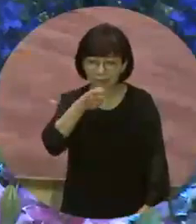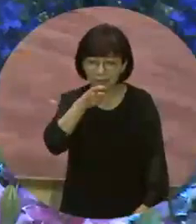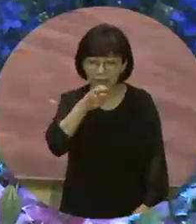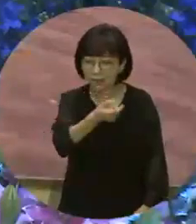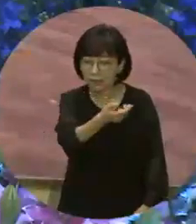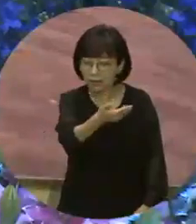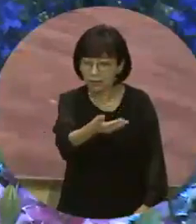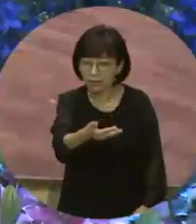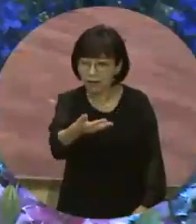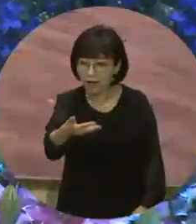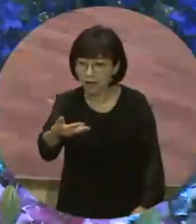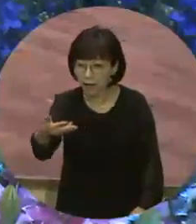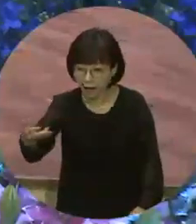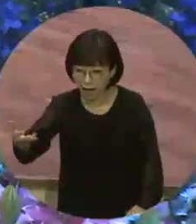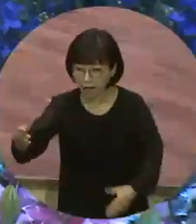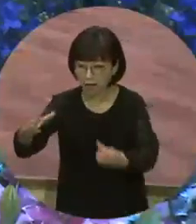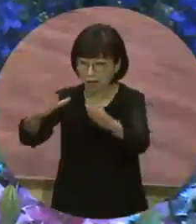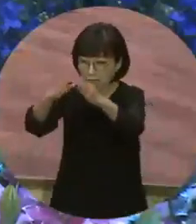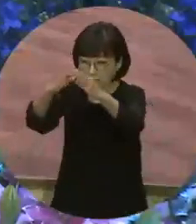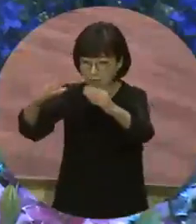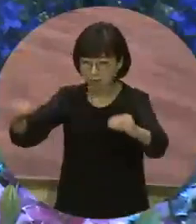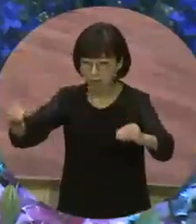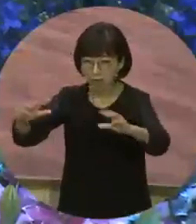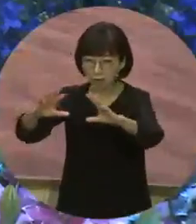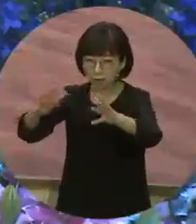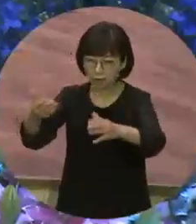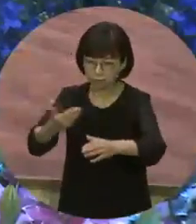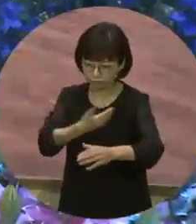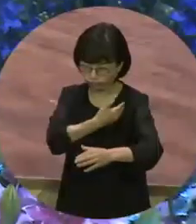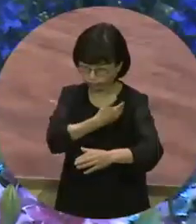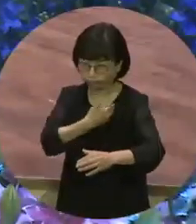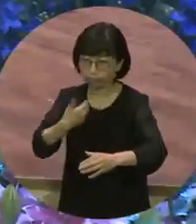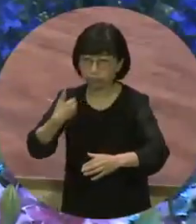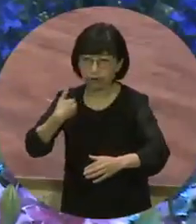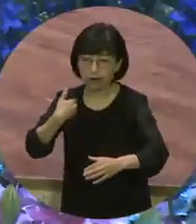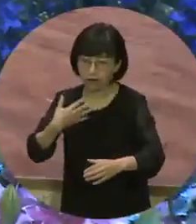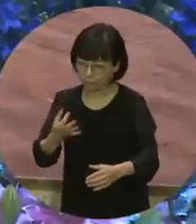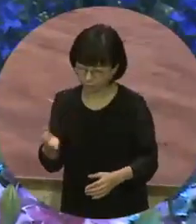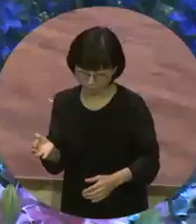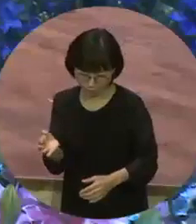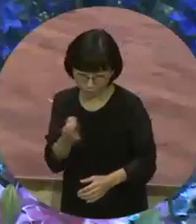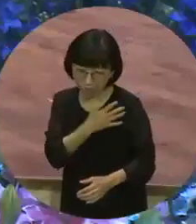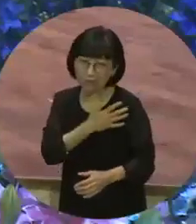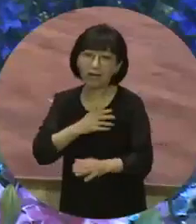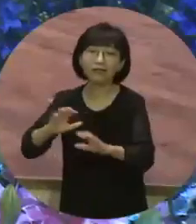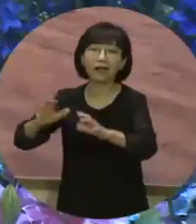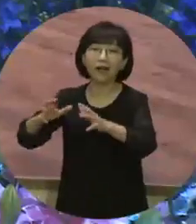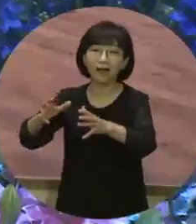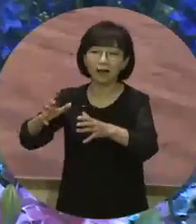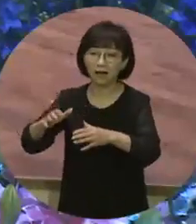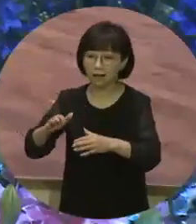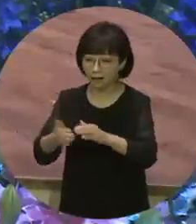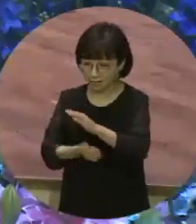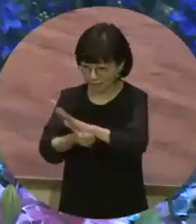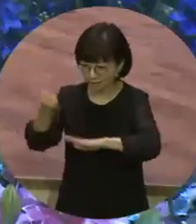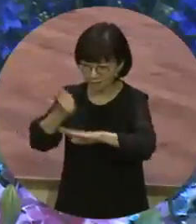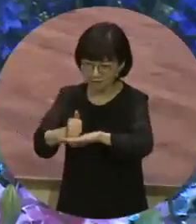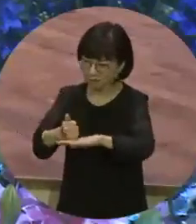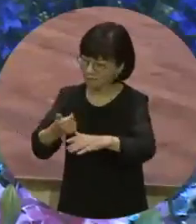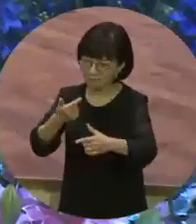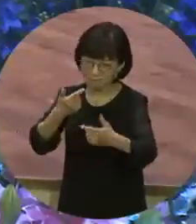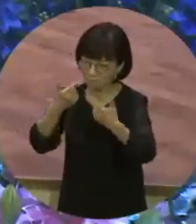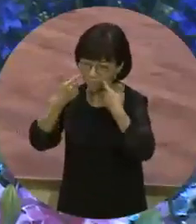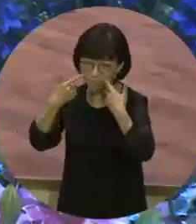애굽은 뭐 모든 것이 풍족한 땅이에요. 뭐 성공이 보장된 그런 땅.